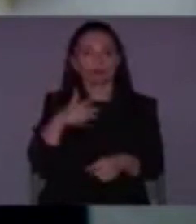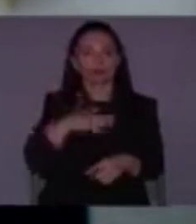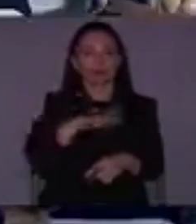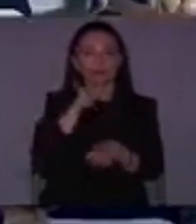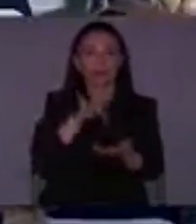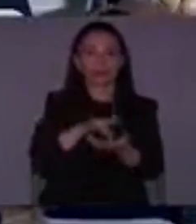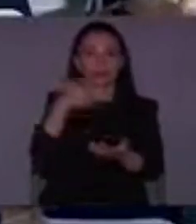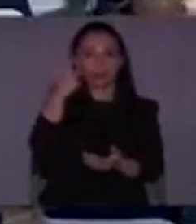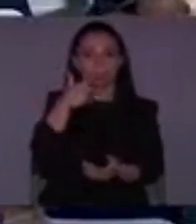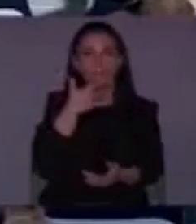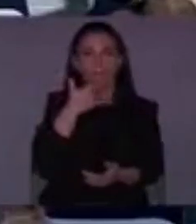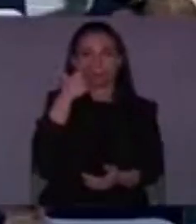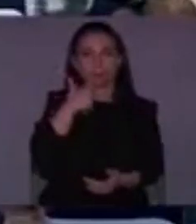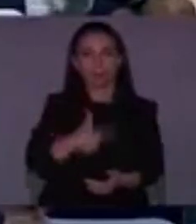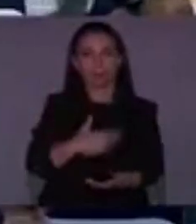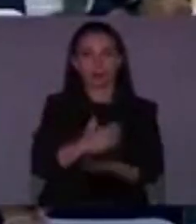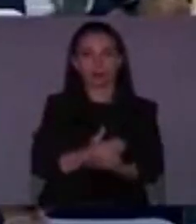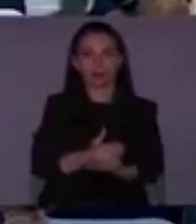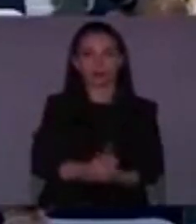მერმა.